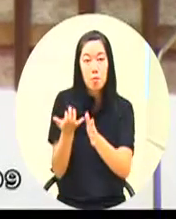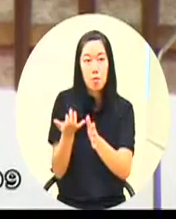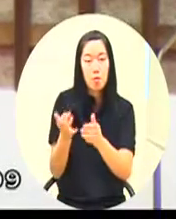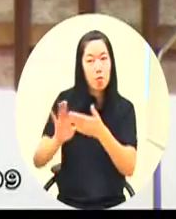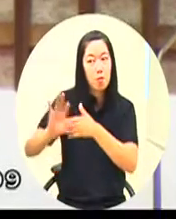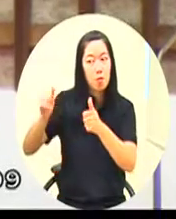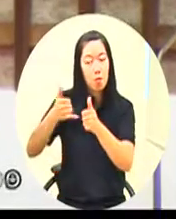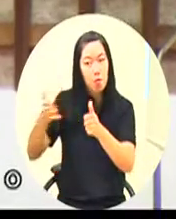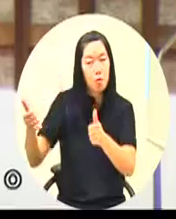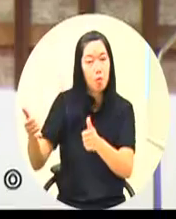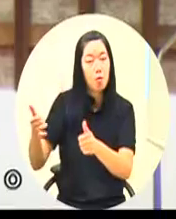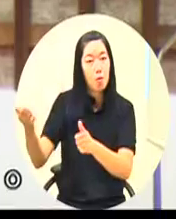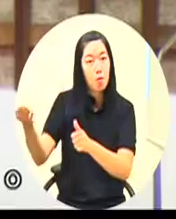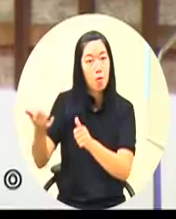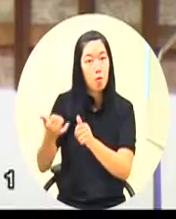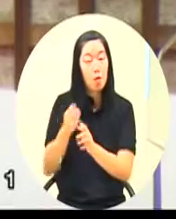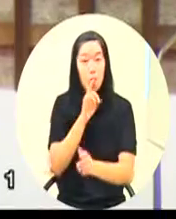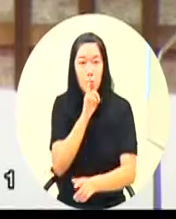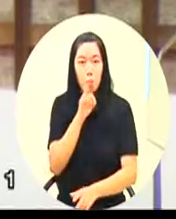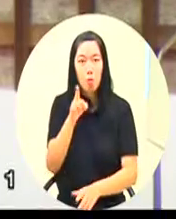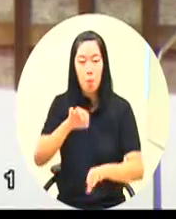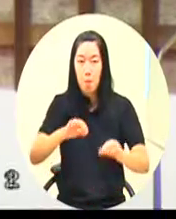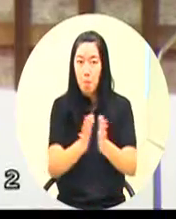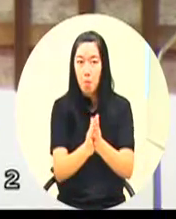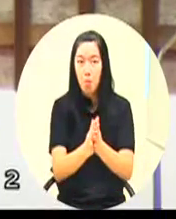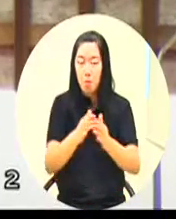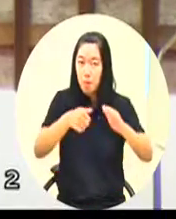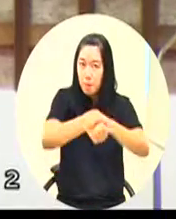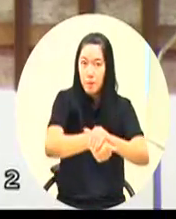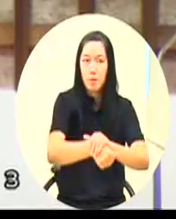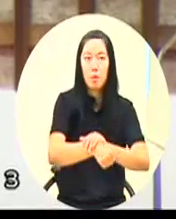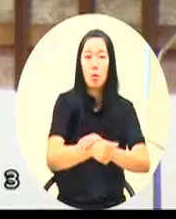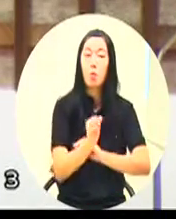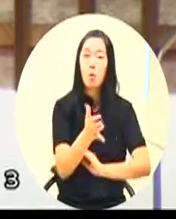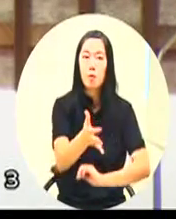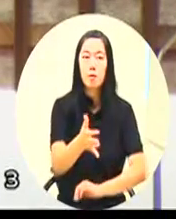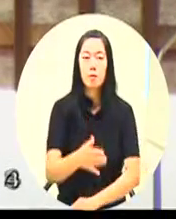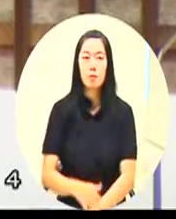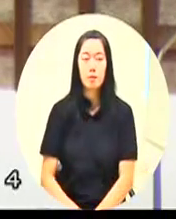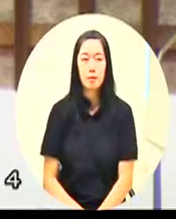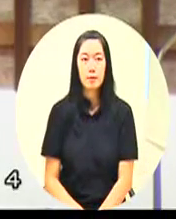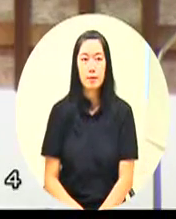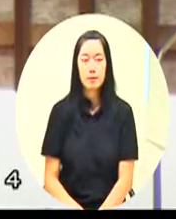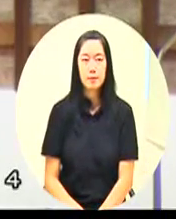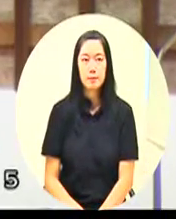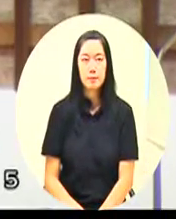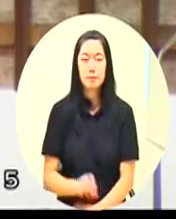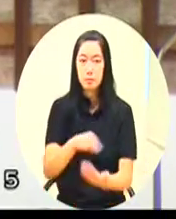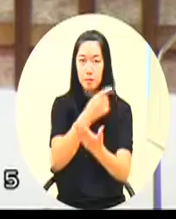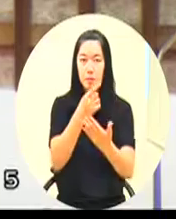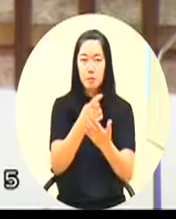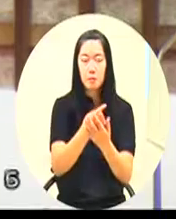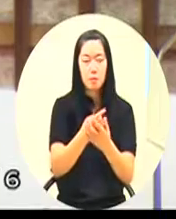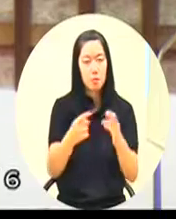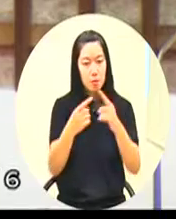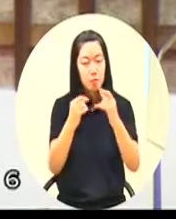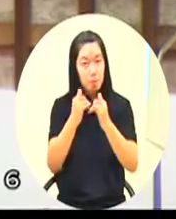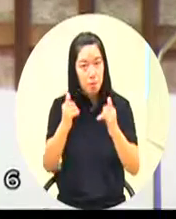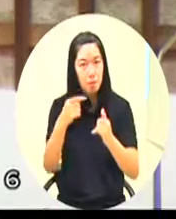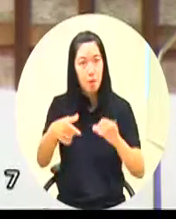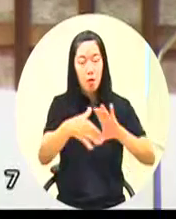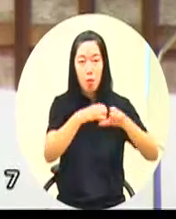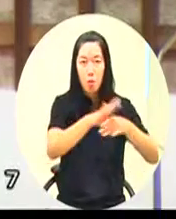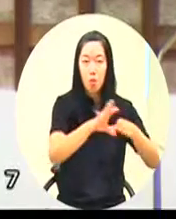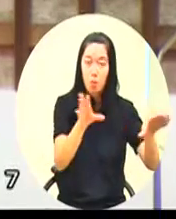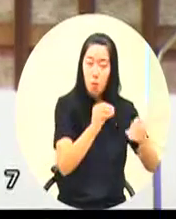议员所讲的，这个马上要进入，因为我们来讲，整个的市民跟整个的文化资